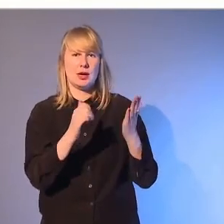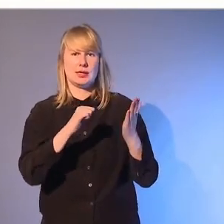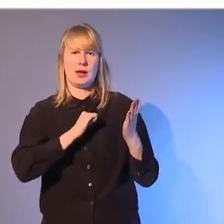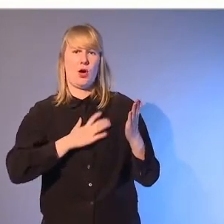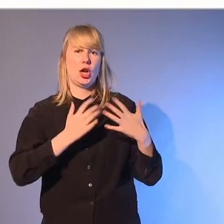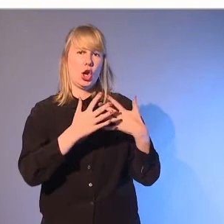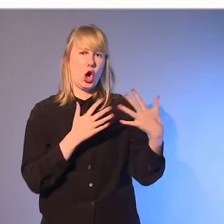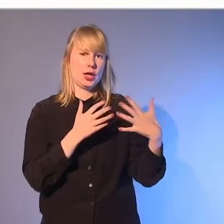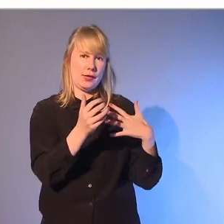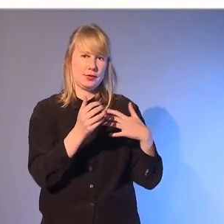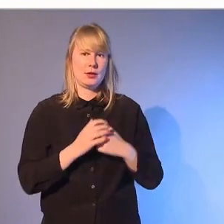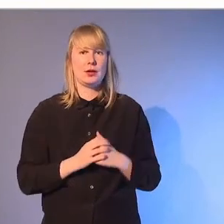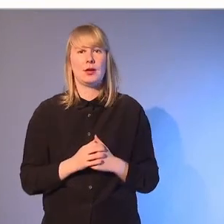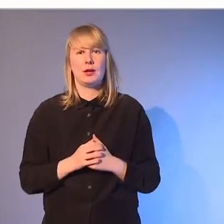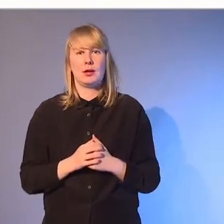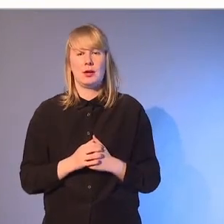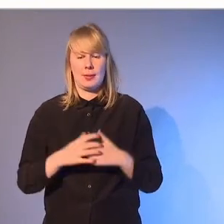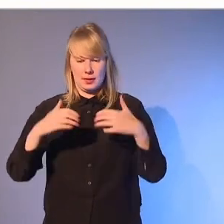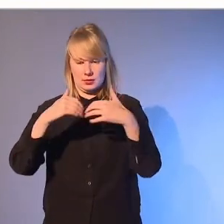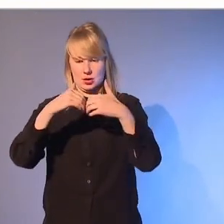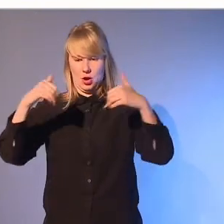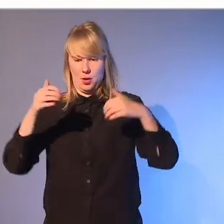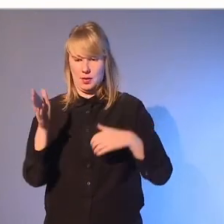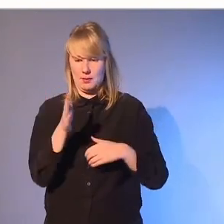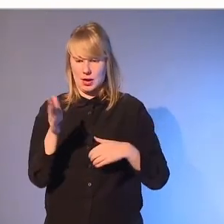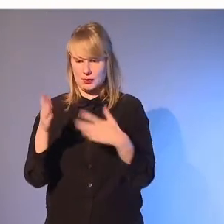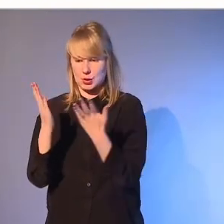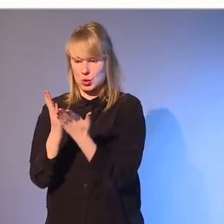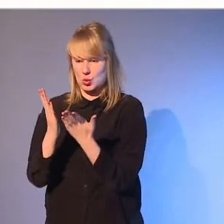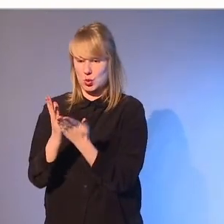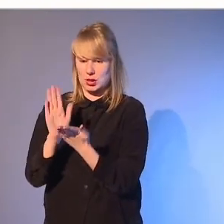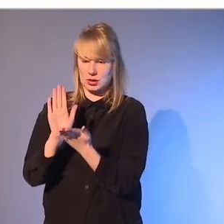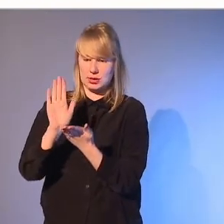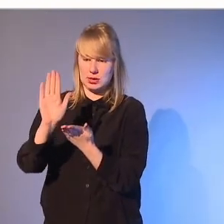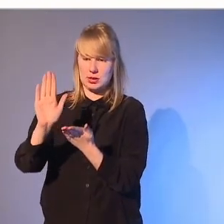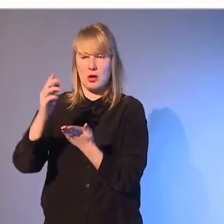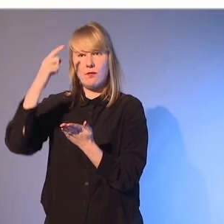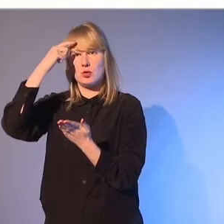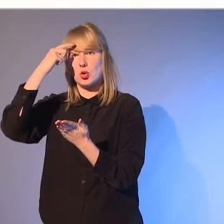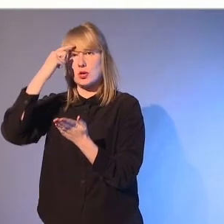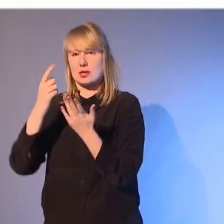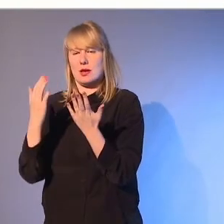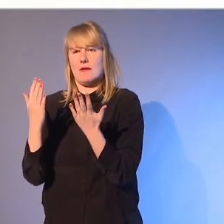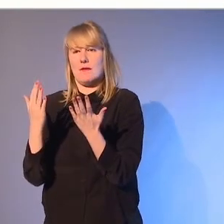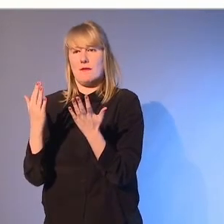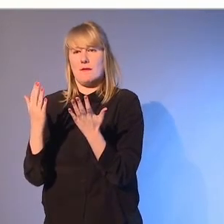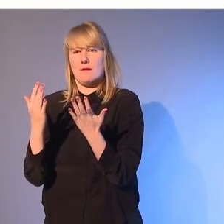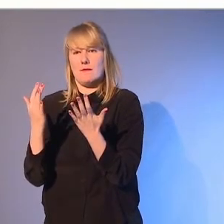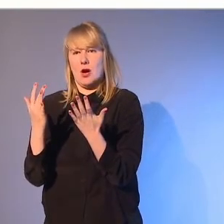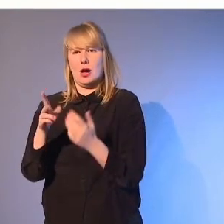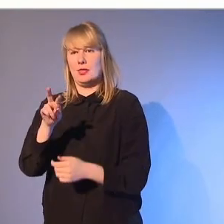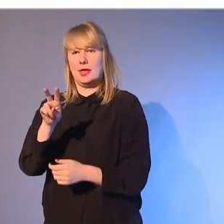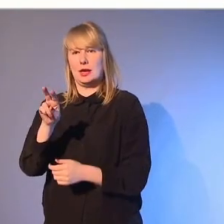så videre. Så det blir på en måte et gap mellom skolens forståelse av hva den